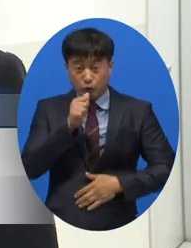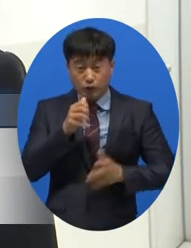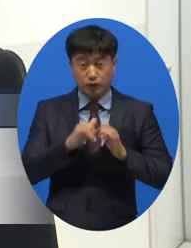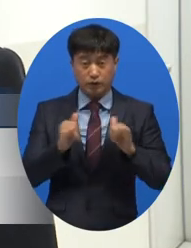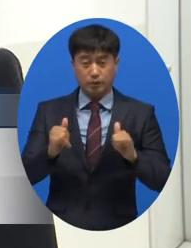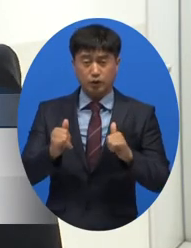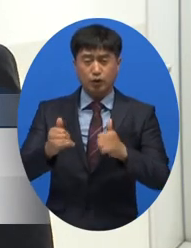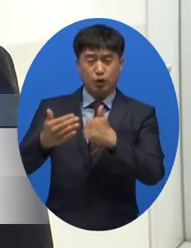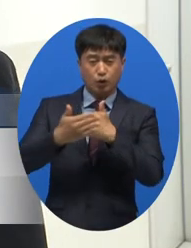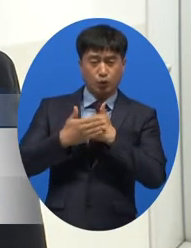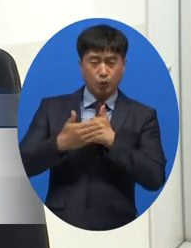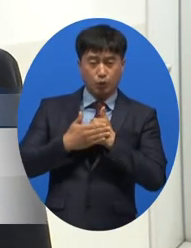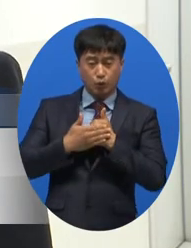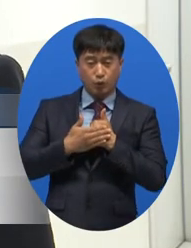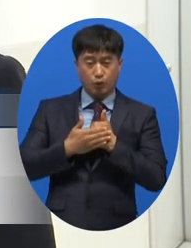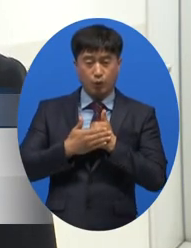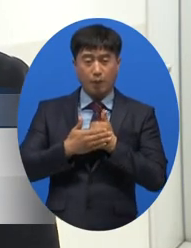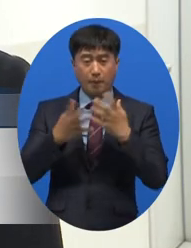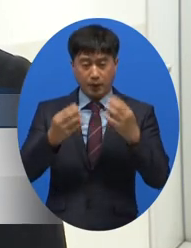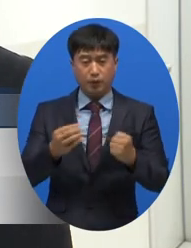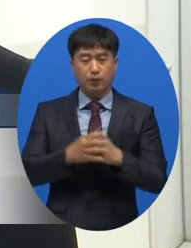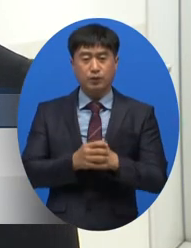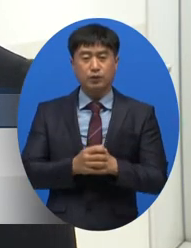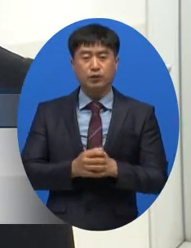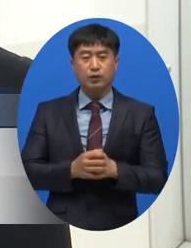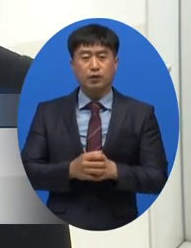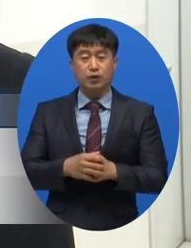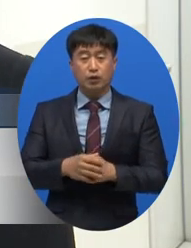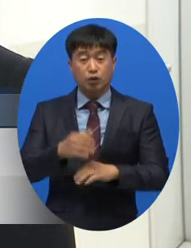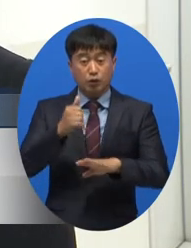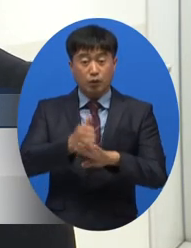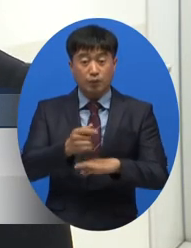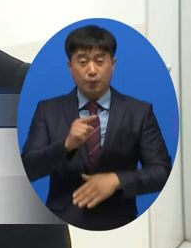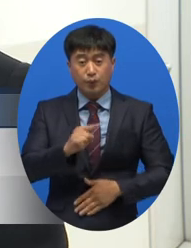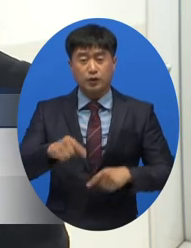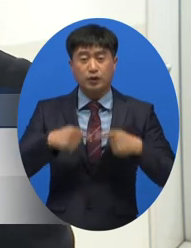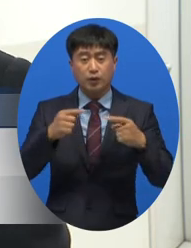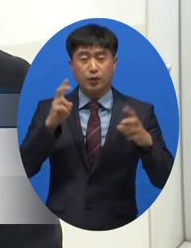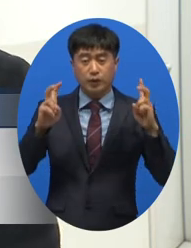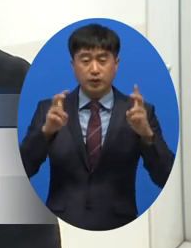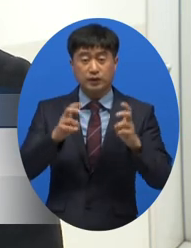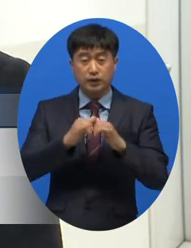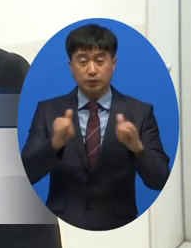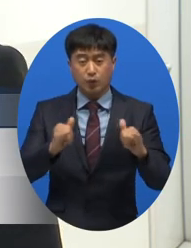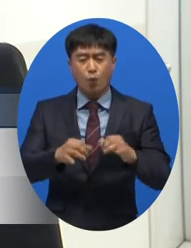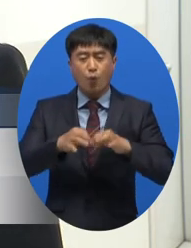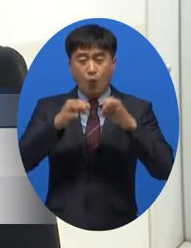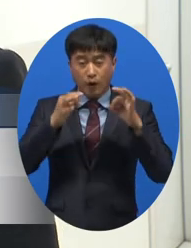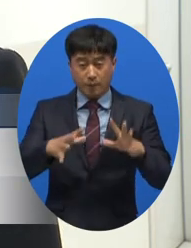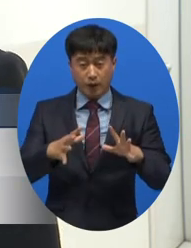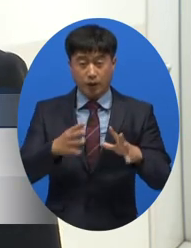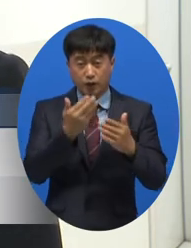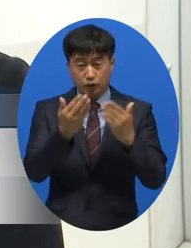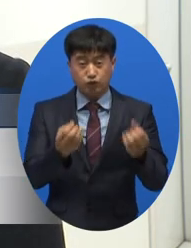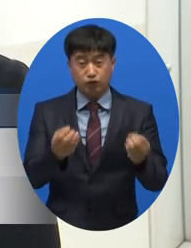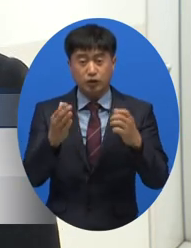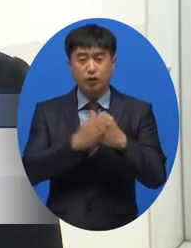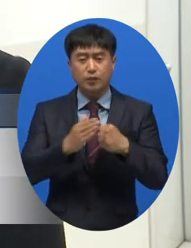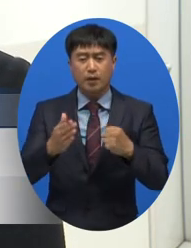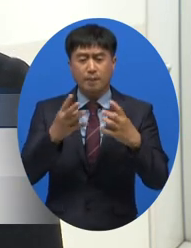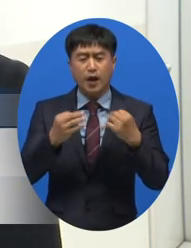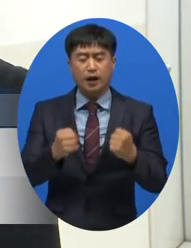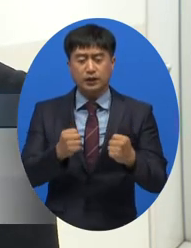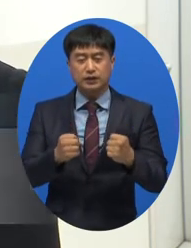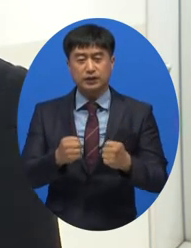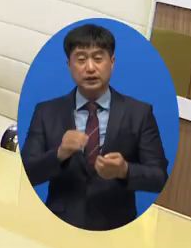업체에 그 전시 부스 운영에 많은 도움을 줬고요. 그리고 가장 결정적으로는 참가 기업분들이 오랜만에 하시는 전시회다 보니까